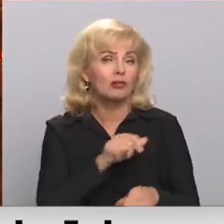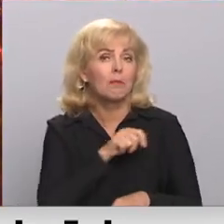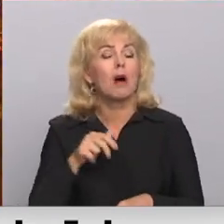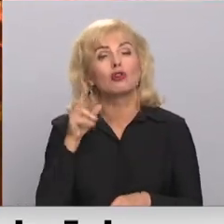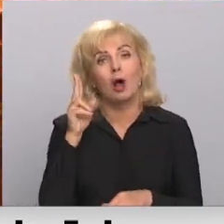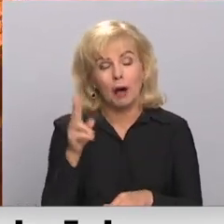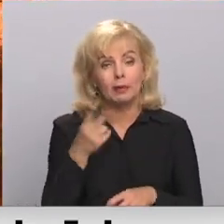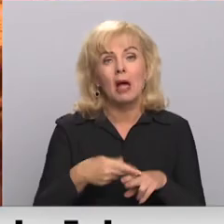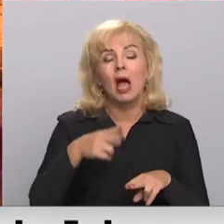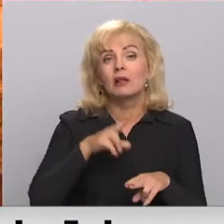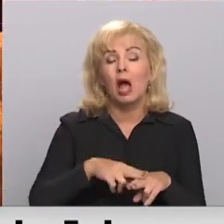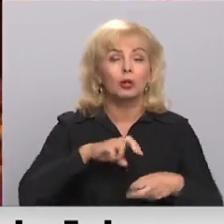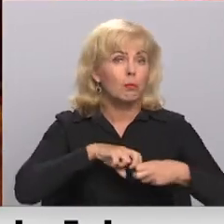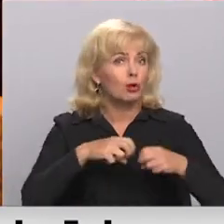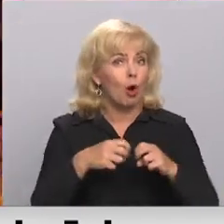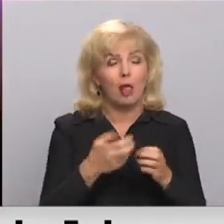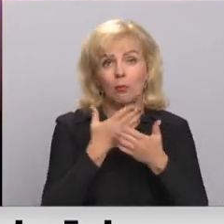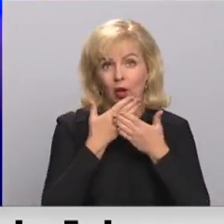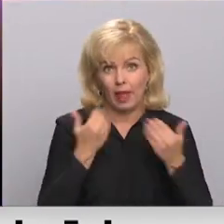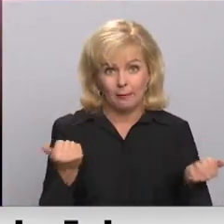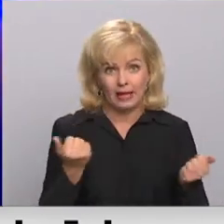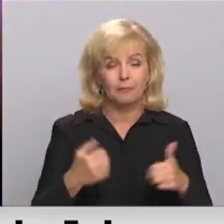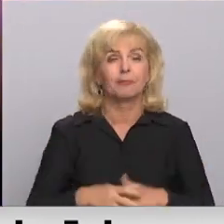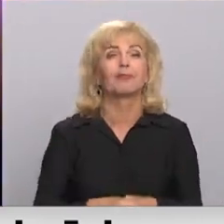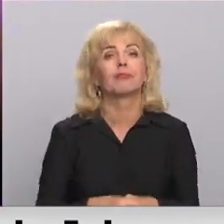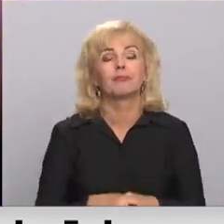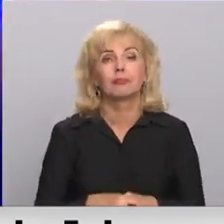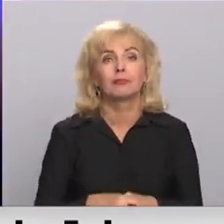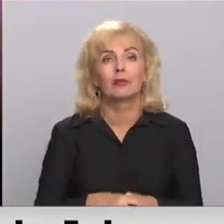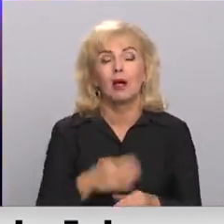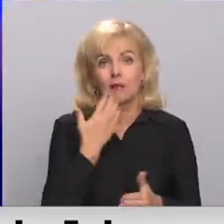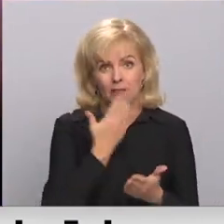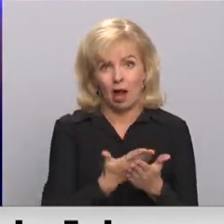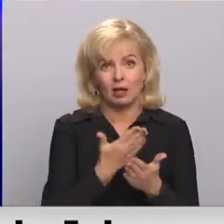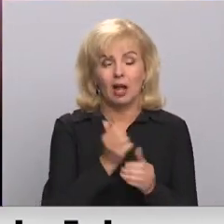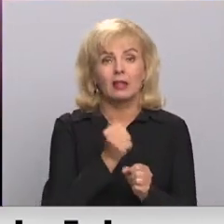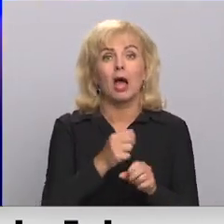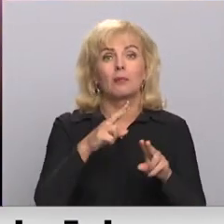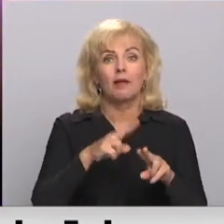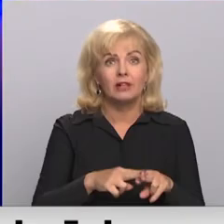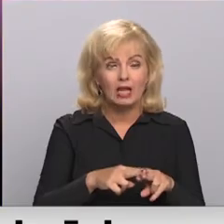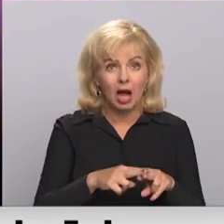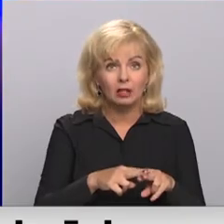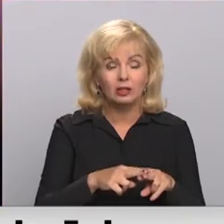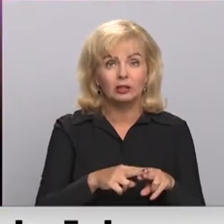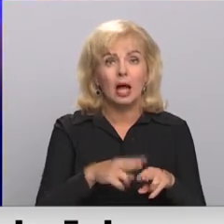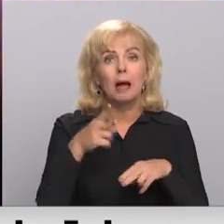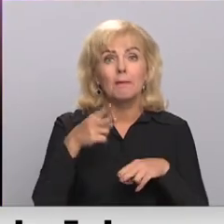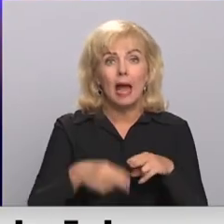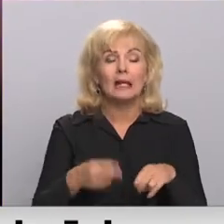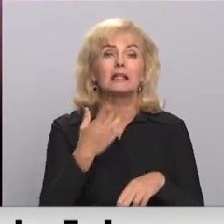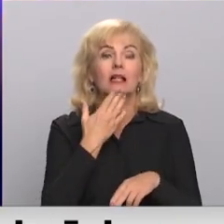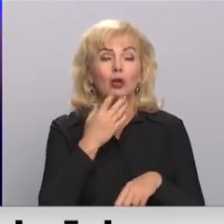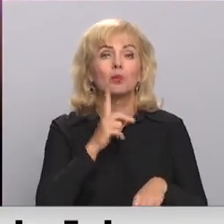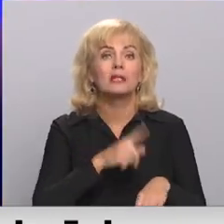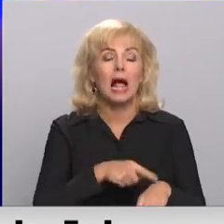pašapliecinājums, tādēļ nekādu problēmu nerodas. Ir darba vieta, uz kuriem mājas beigas, datums ir,